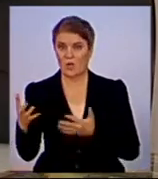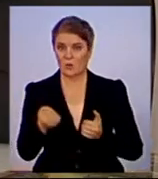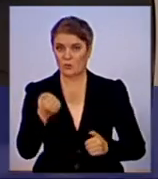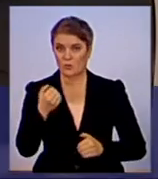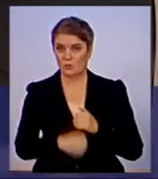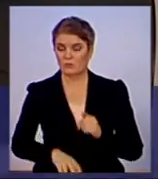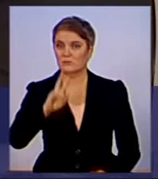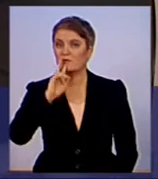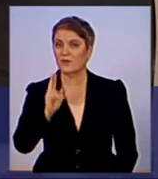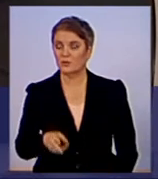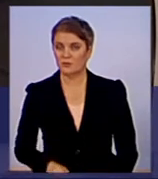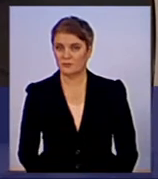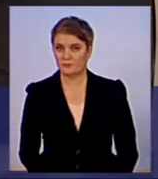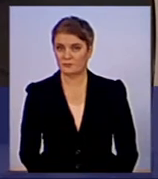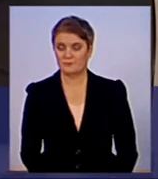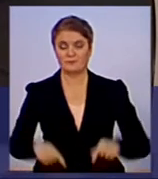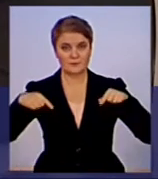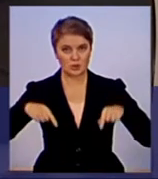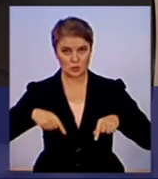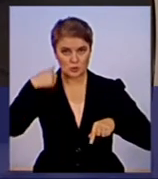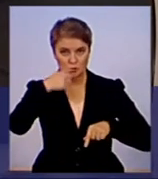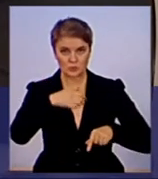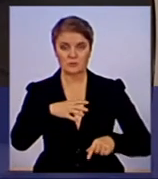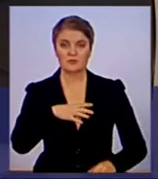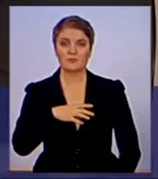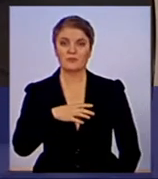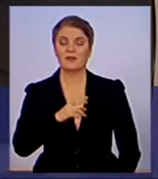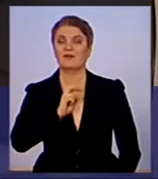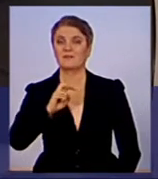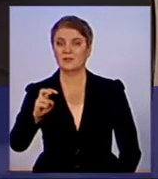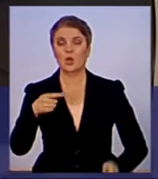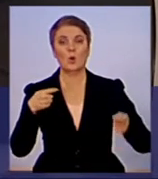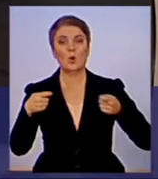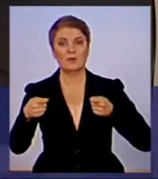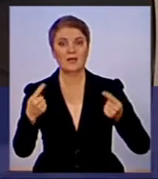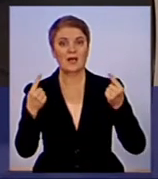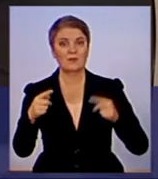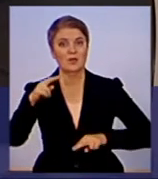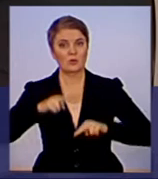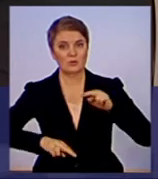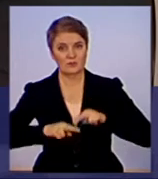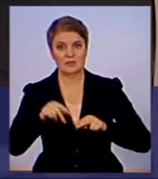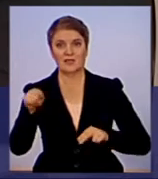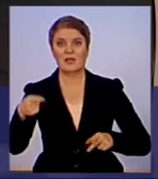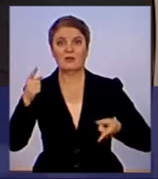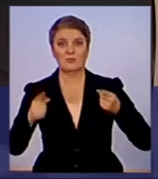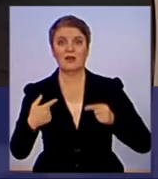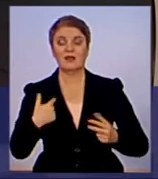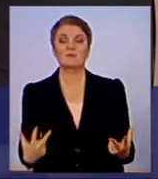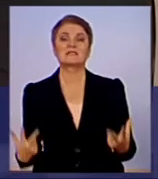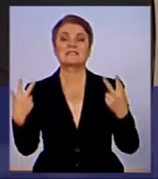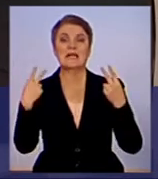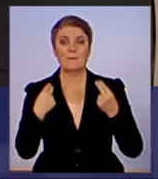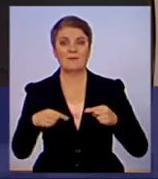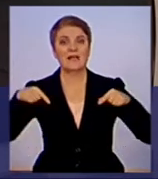цього року вже ми були відвідали управління капітального будівництва, і там дійсно нас запевнили, що